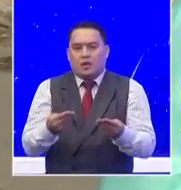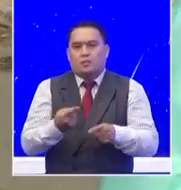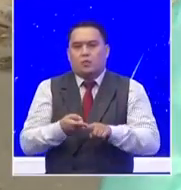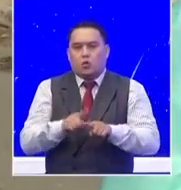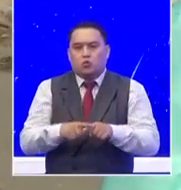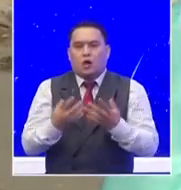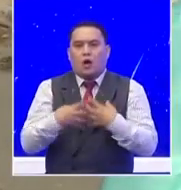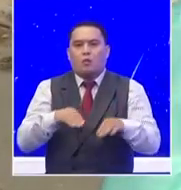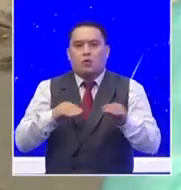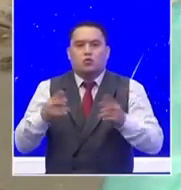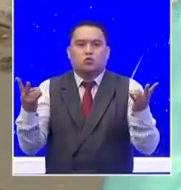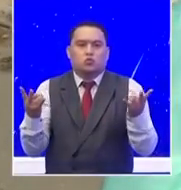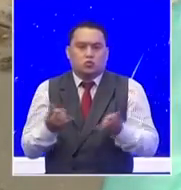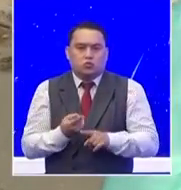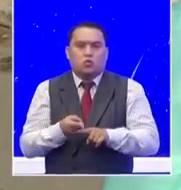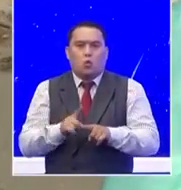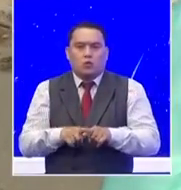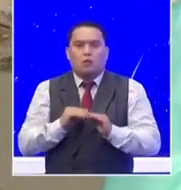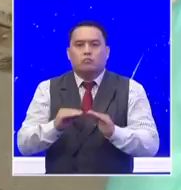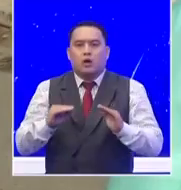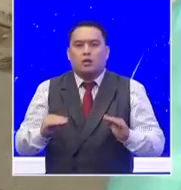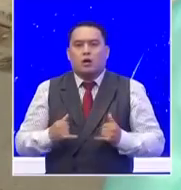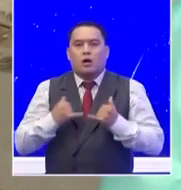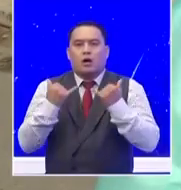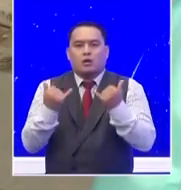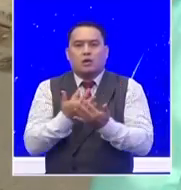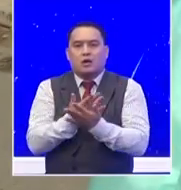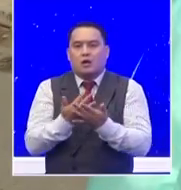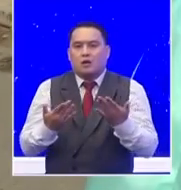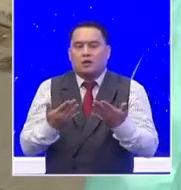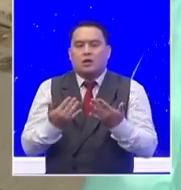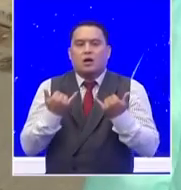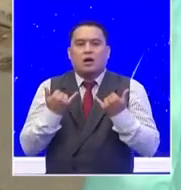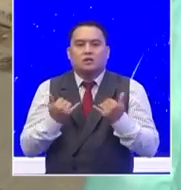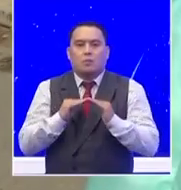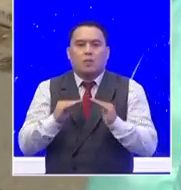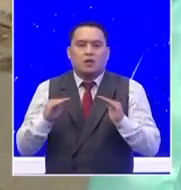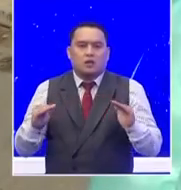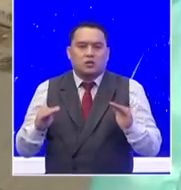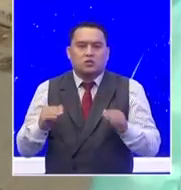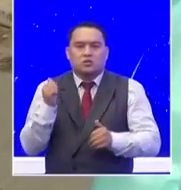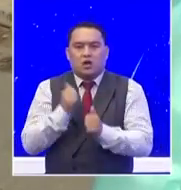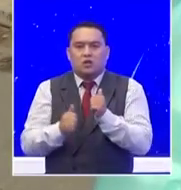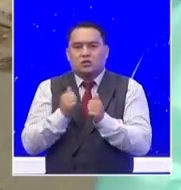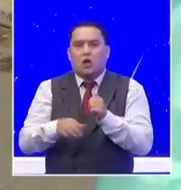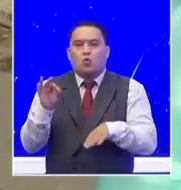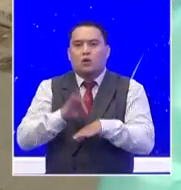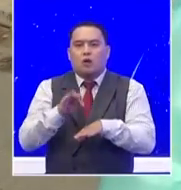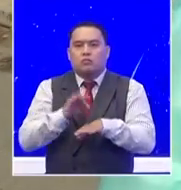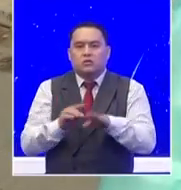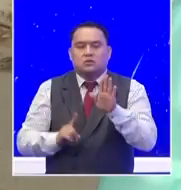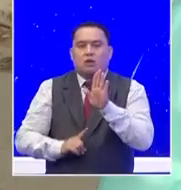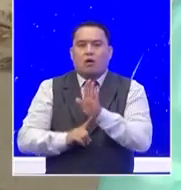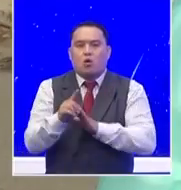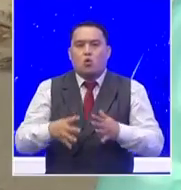мұндай құрылғылар әлі де қажет. Сондай-ақ балаларға арналған түрлері де қажет. Себебі қазір кішкентай бүлдіршіндерде жиі ауыра бастады. Оларға